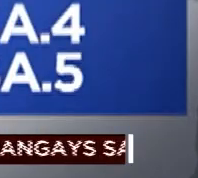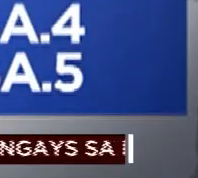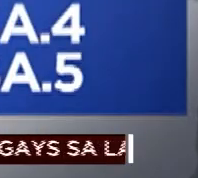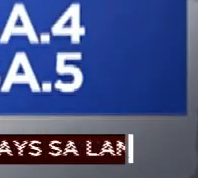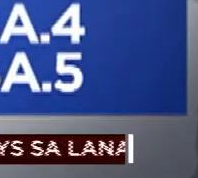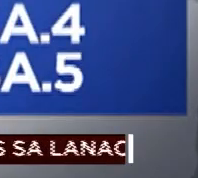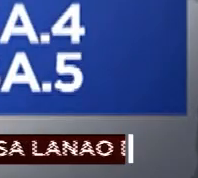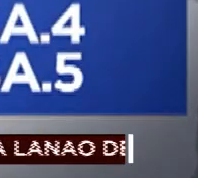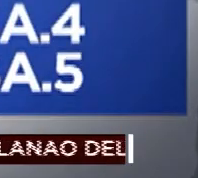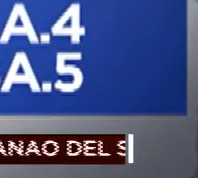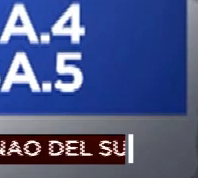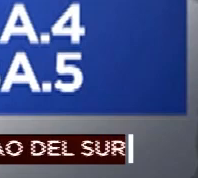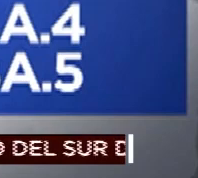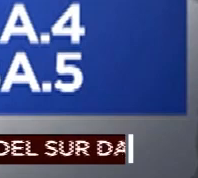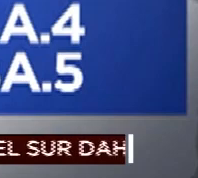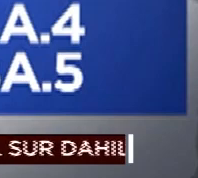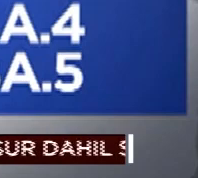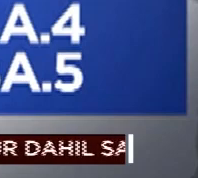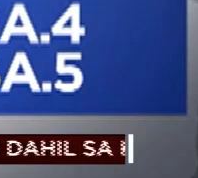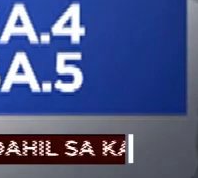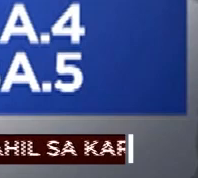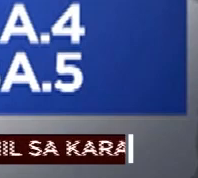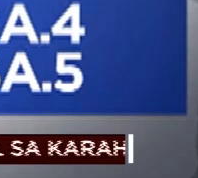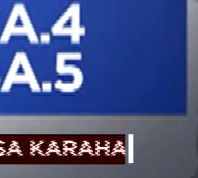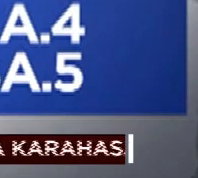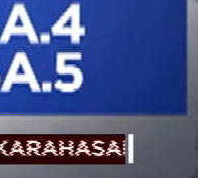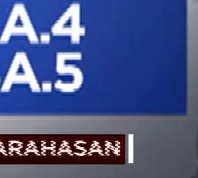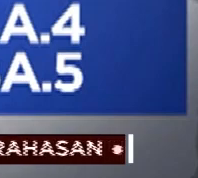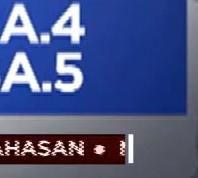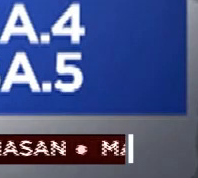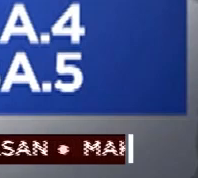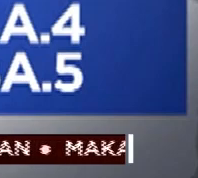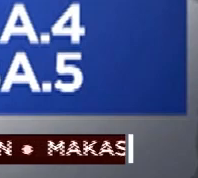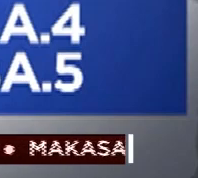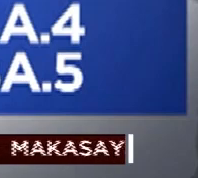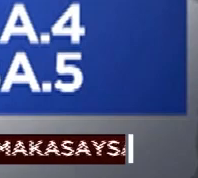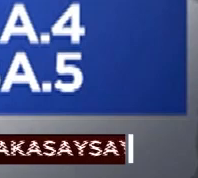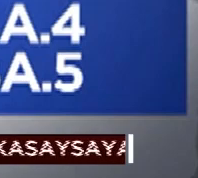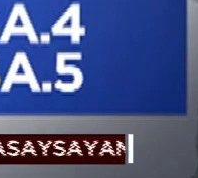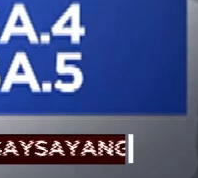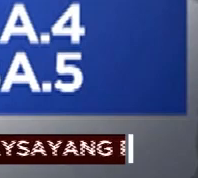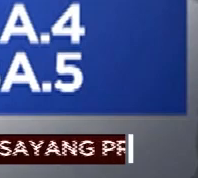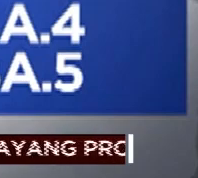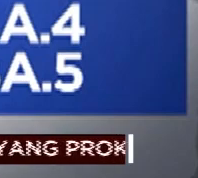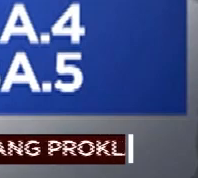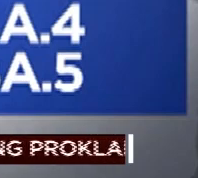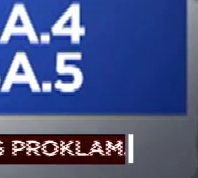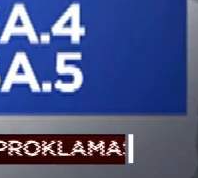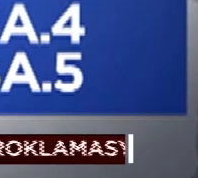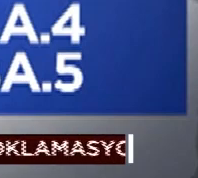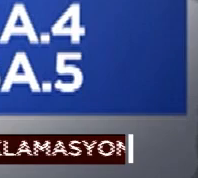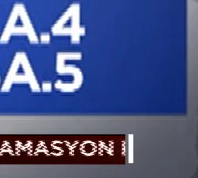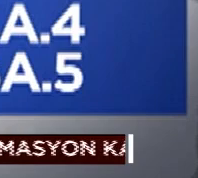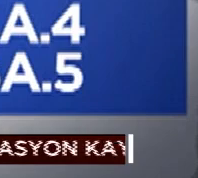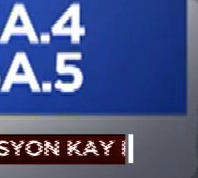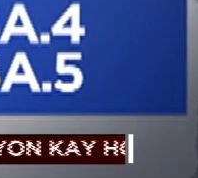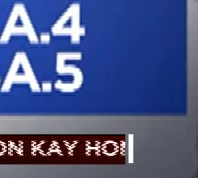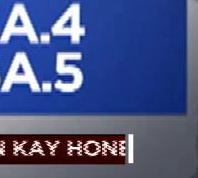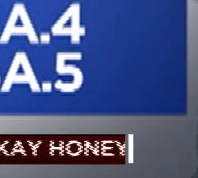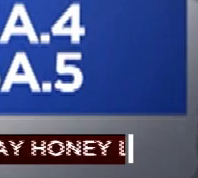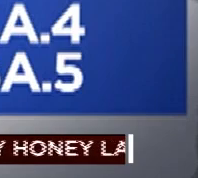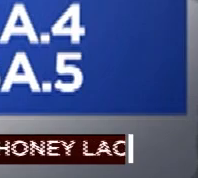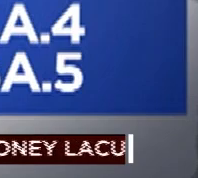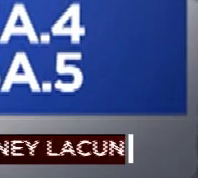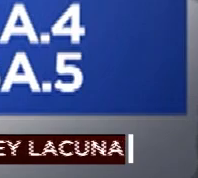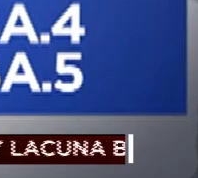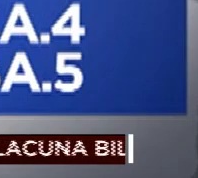ng Omicron, gaya ng BA.4 at BA.5 na nagdudulot ngayon ng surge sa South Africa at ang